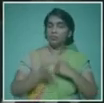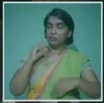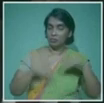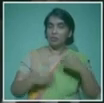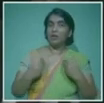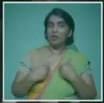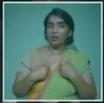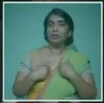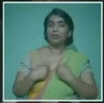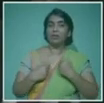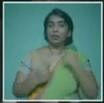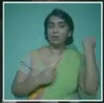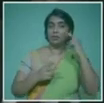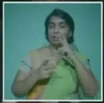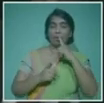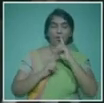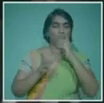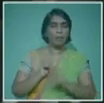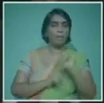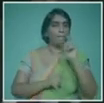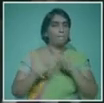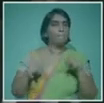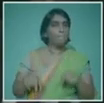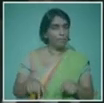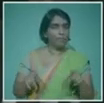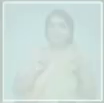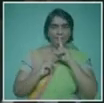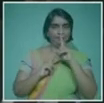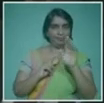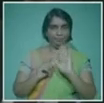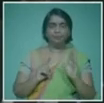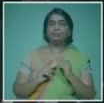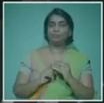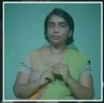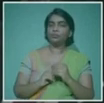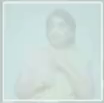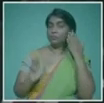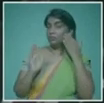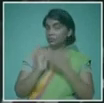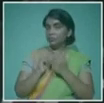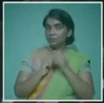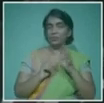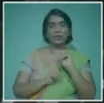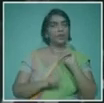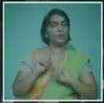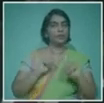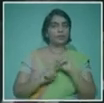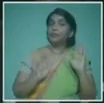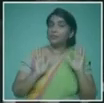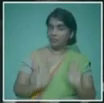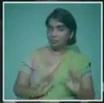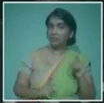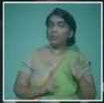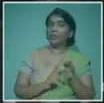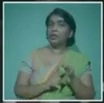බව කතාව ප්‍රතික්ෂේප කළා තියෙනවා මේ සභාවත්. ඒ වගේම රට ජනවර්ම තුළින් තමයි මේ පාර්ලිමේන්තුව පත් වෙලා